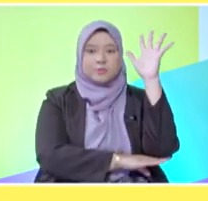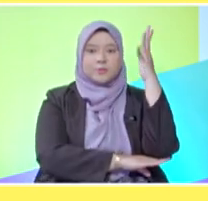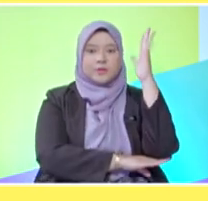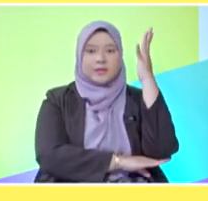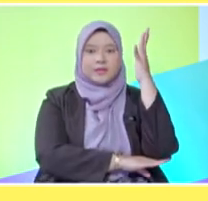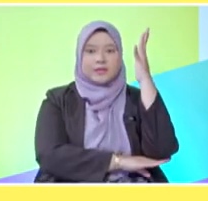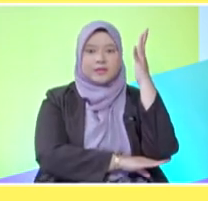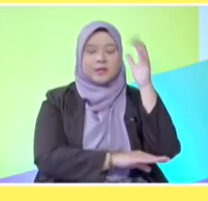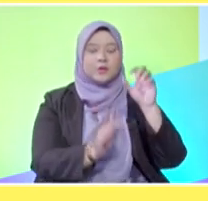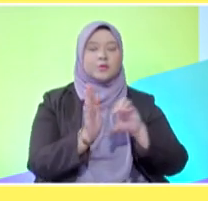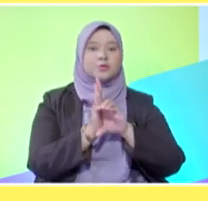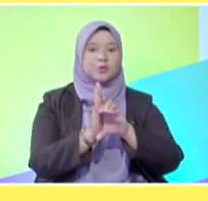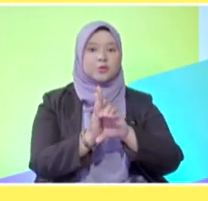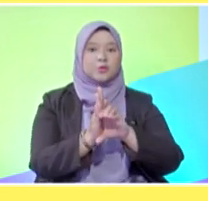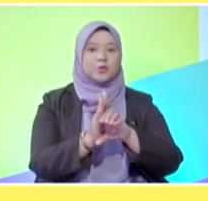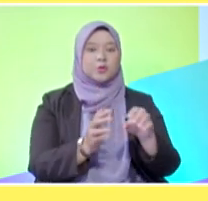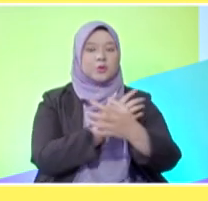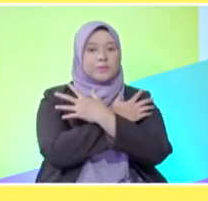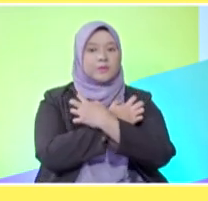untuk ikan